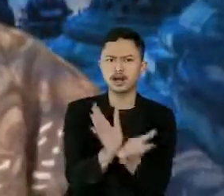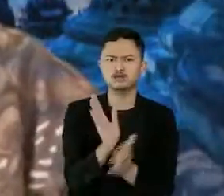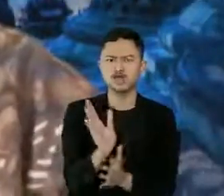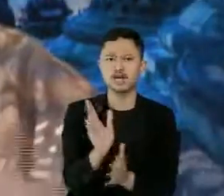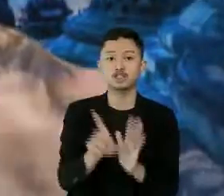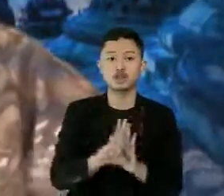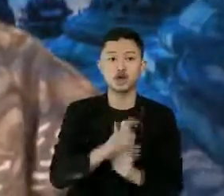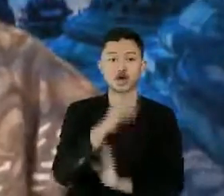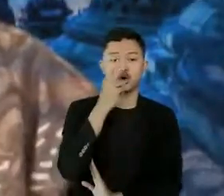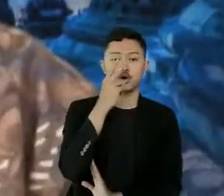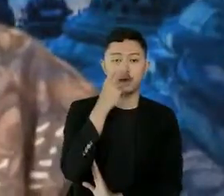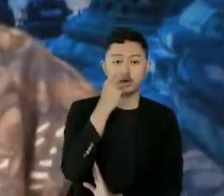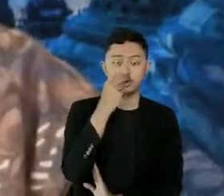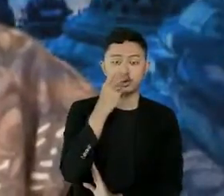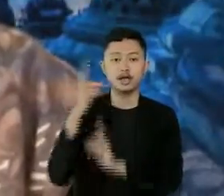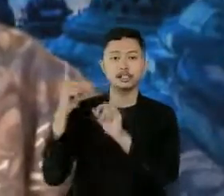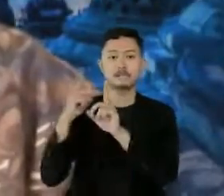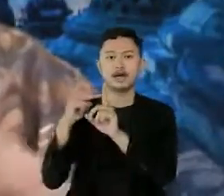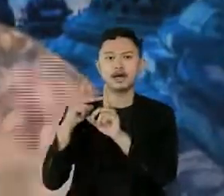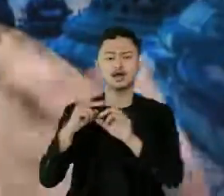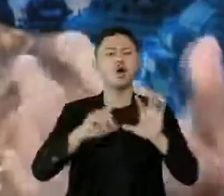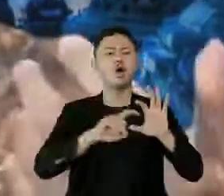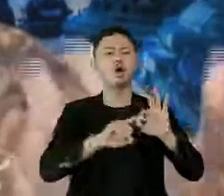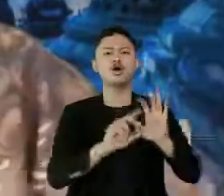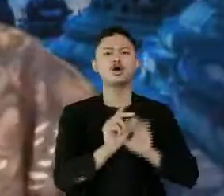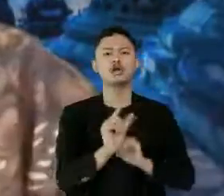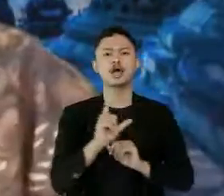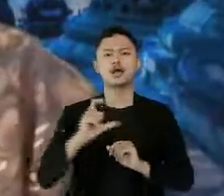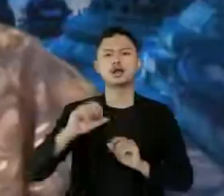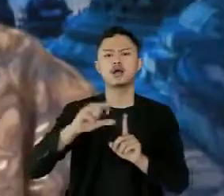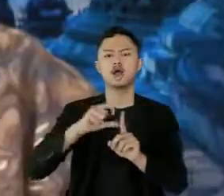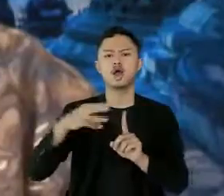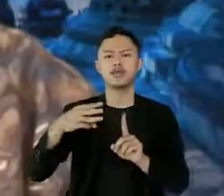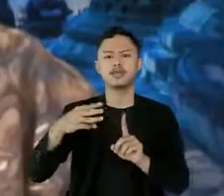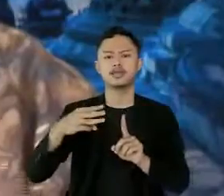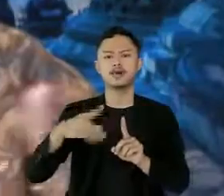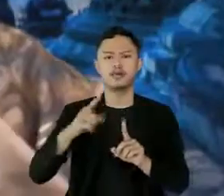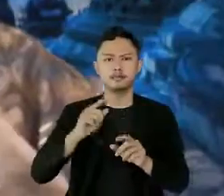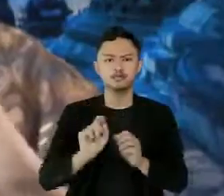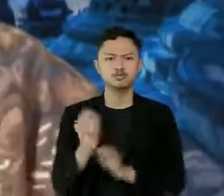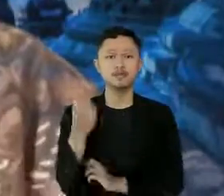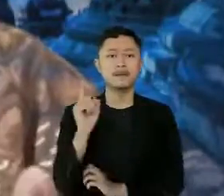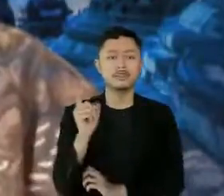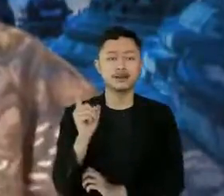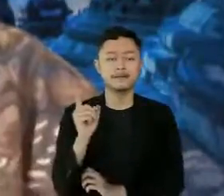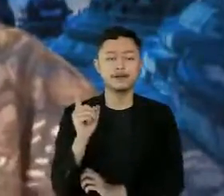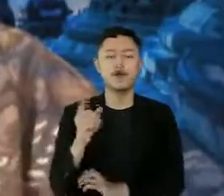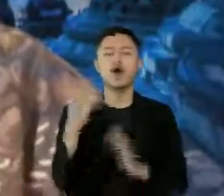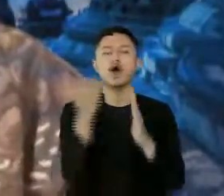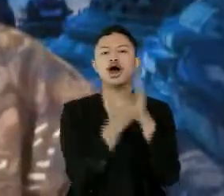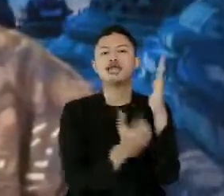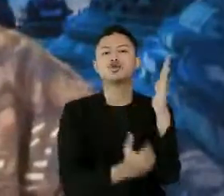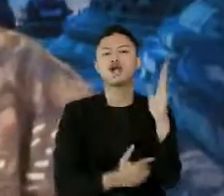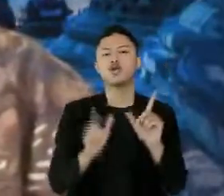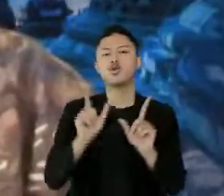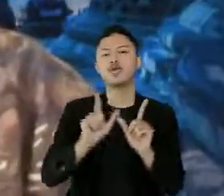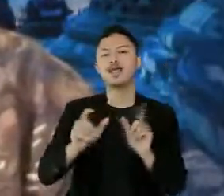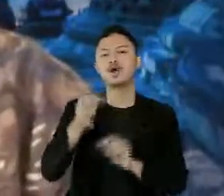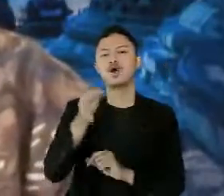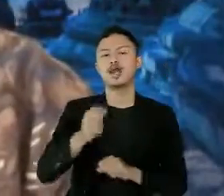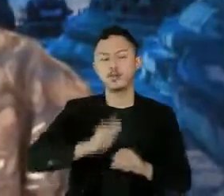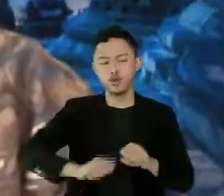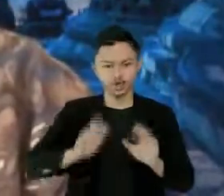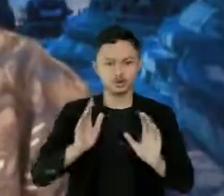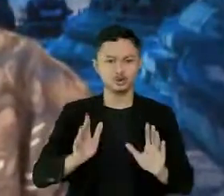seperti Bandung dan Semarang itu lebih dulu keluar perwalinya, peraturan wali kotanya sudah melonggarkan. Nah, hal yang menarik adalah